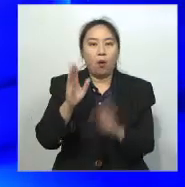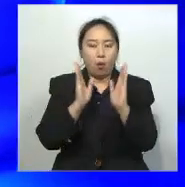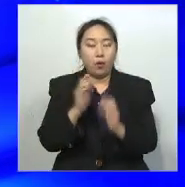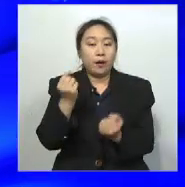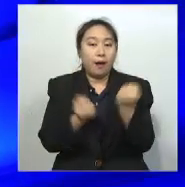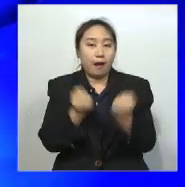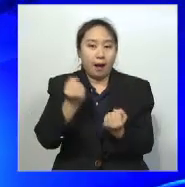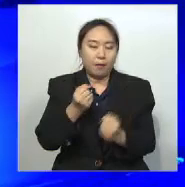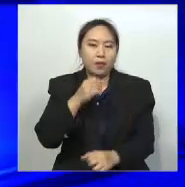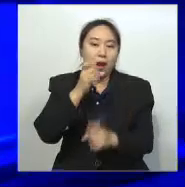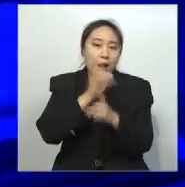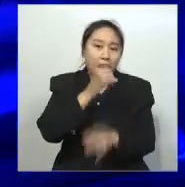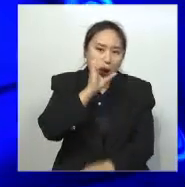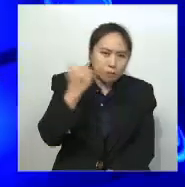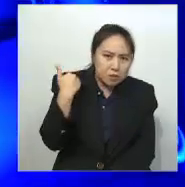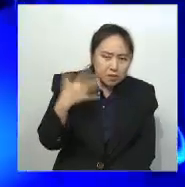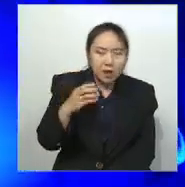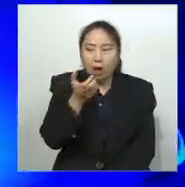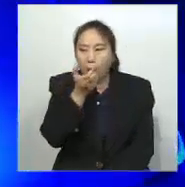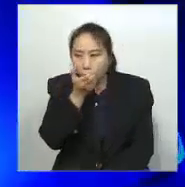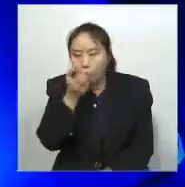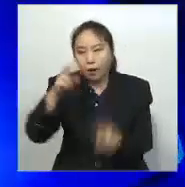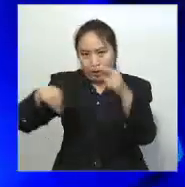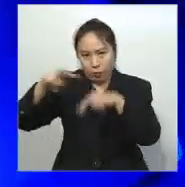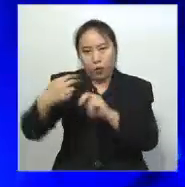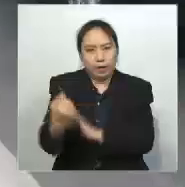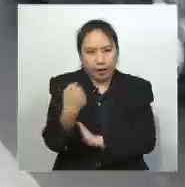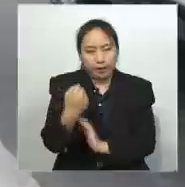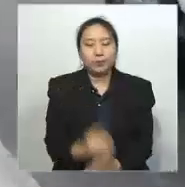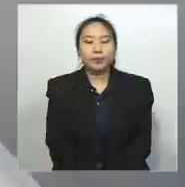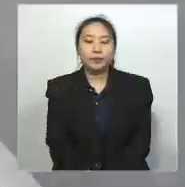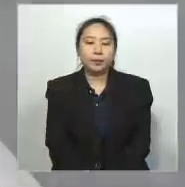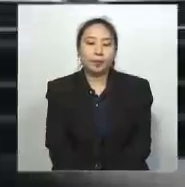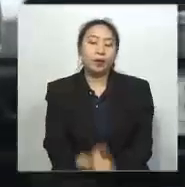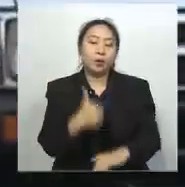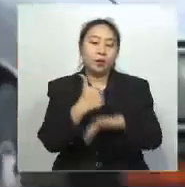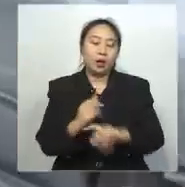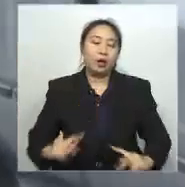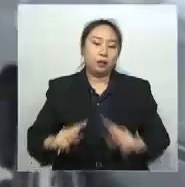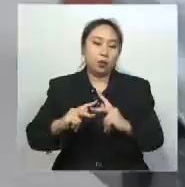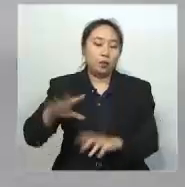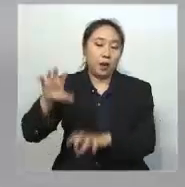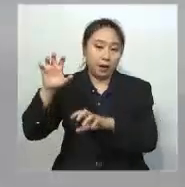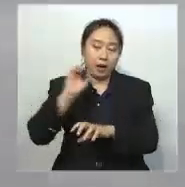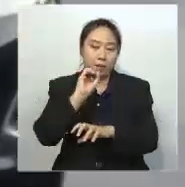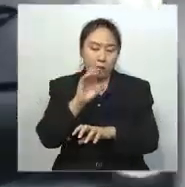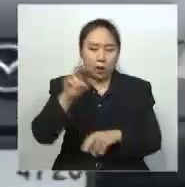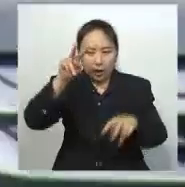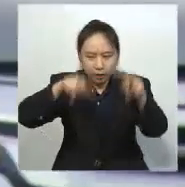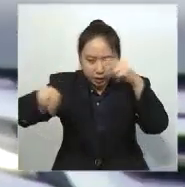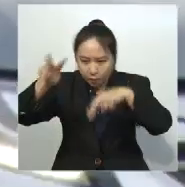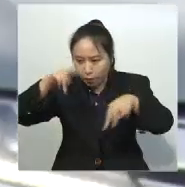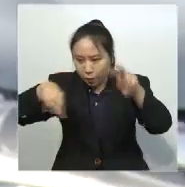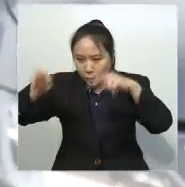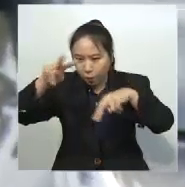อฮอล์ผู้ขับขี่ทุกรายค่ะ ทางรัฐมนตรีว่าการกระทรวงมหาดไทยก็บอกนะคะว่าผลสำรวจการเกิดอุบัติเห